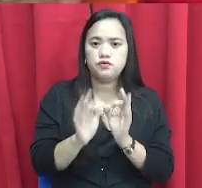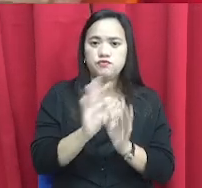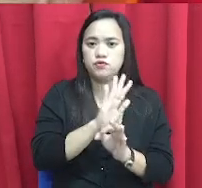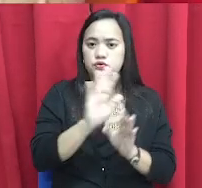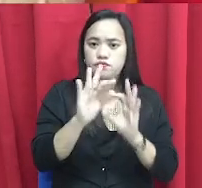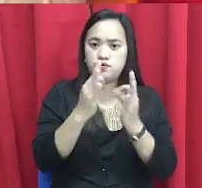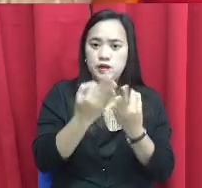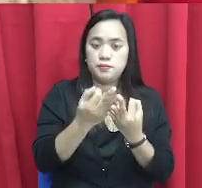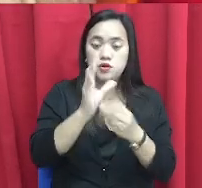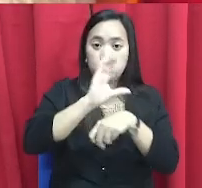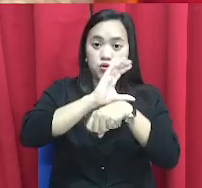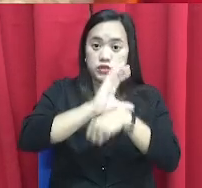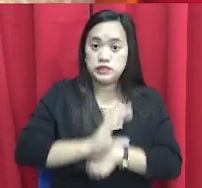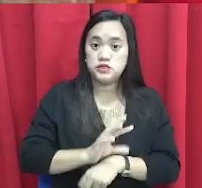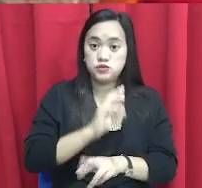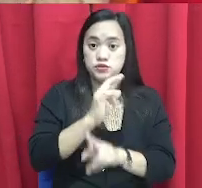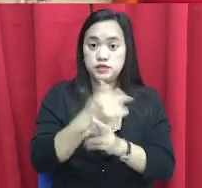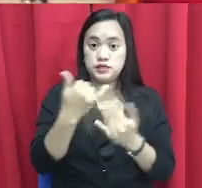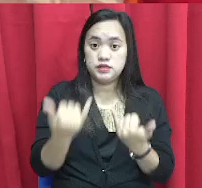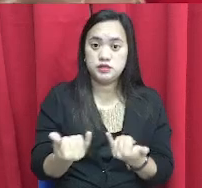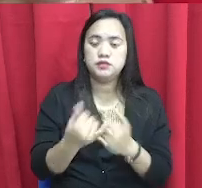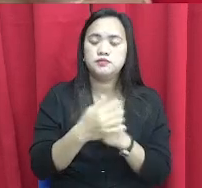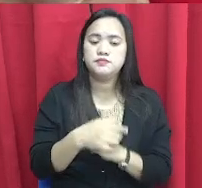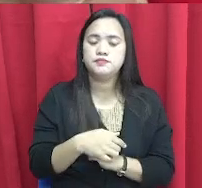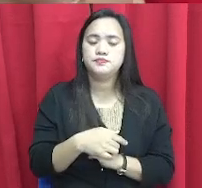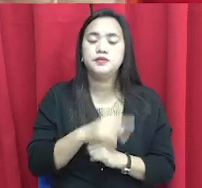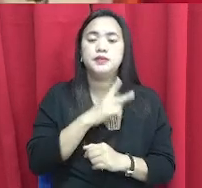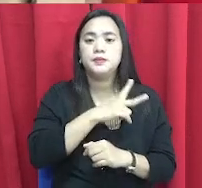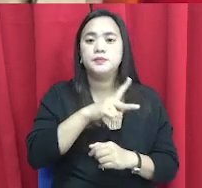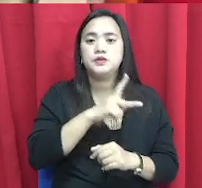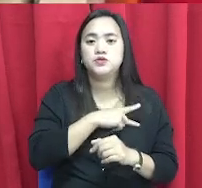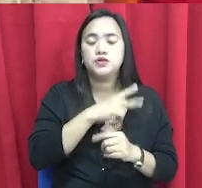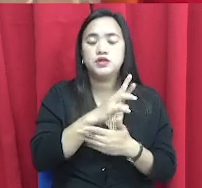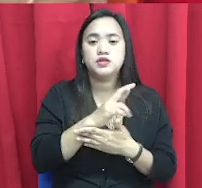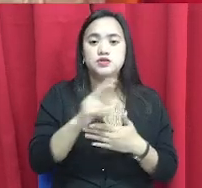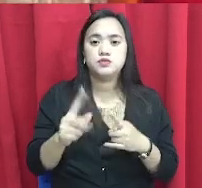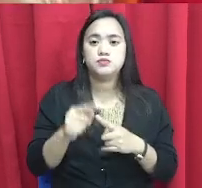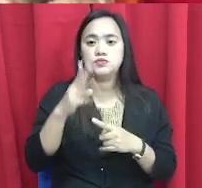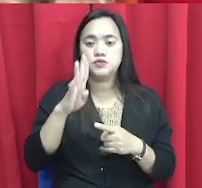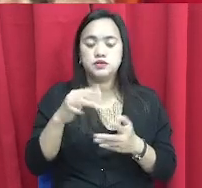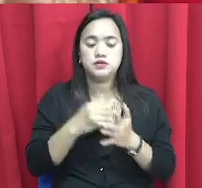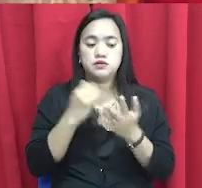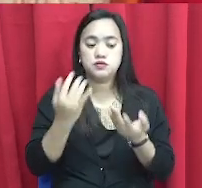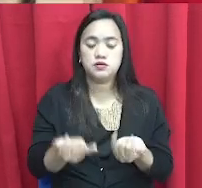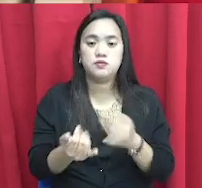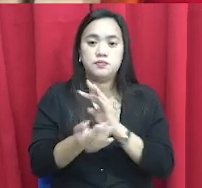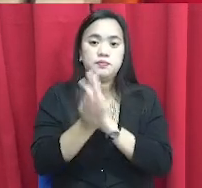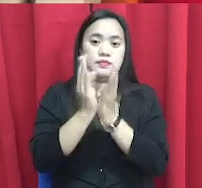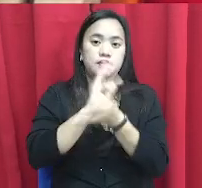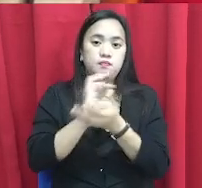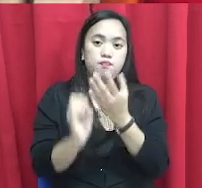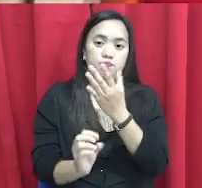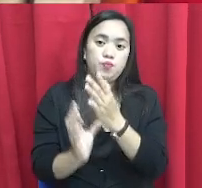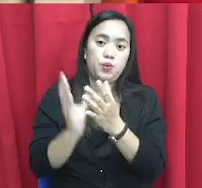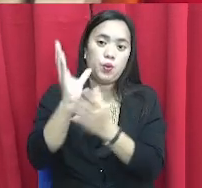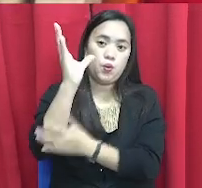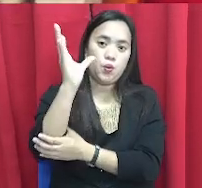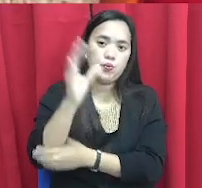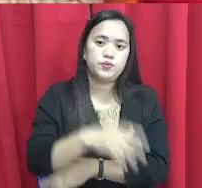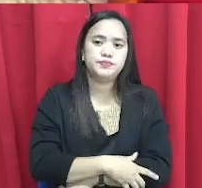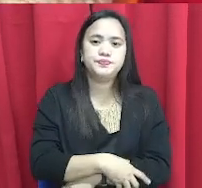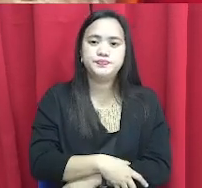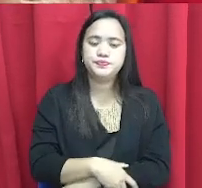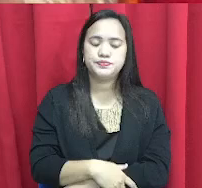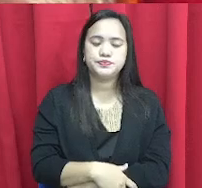pong kondisyon at ang atin pong higit sa lahat personal na relasyon sa Diyos lumalago ba yung ating pananampalataya